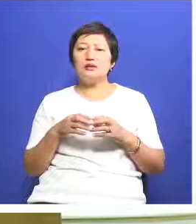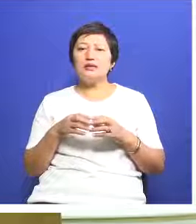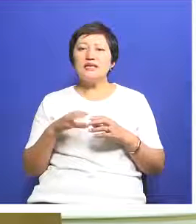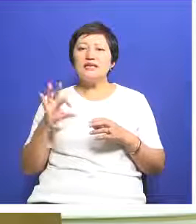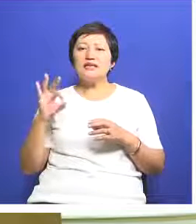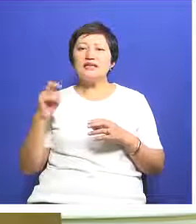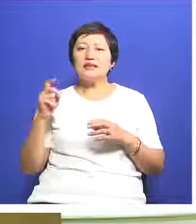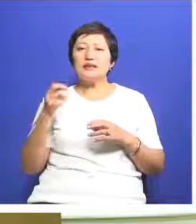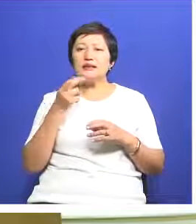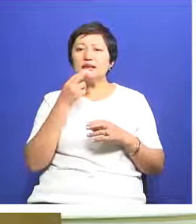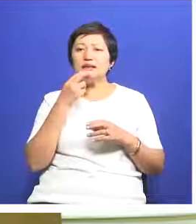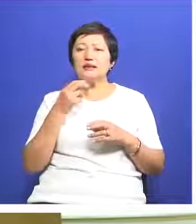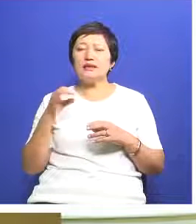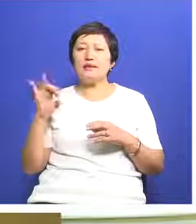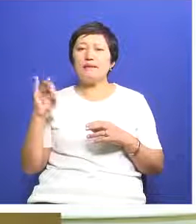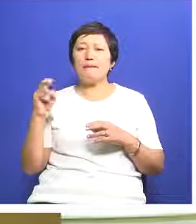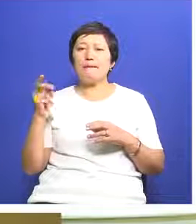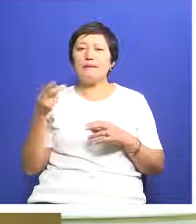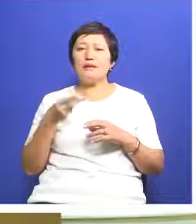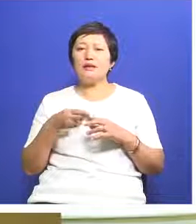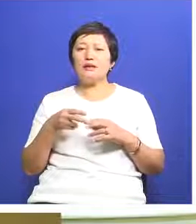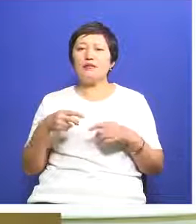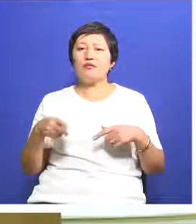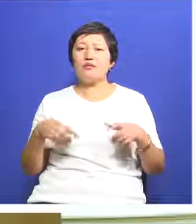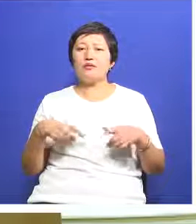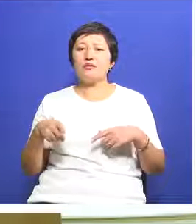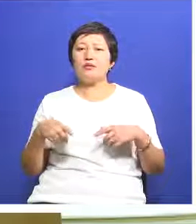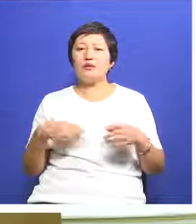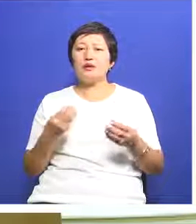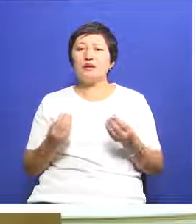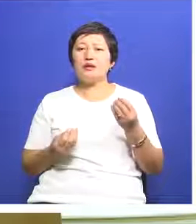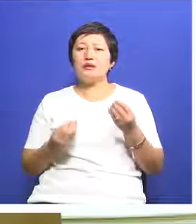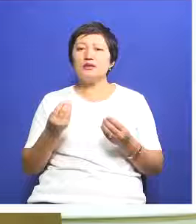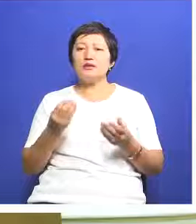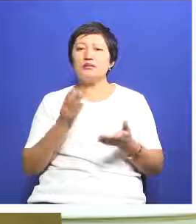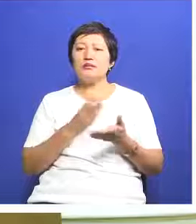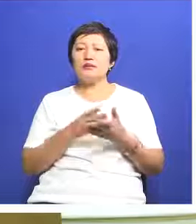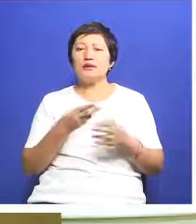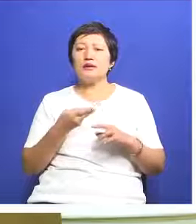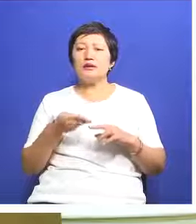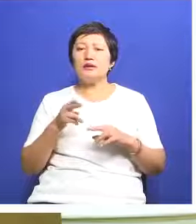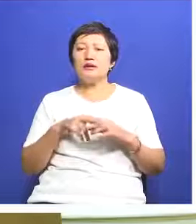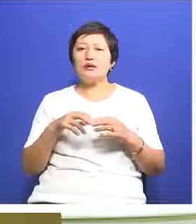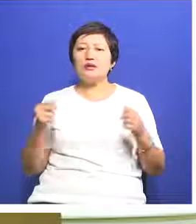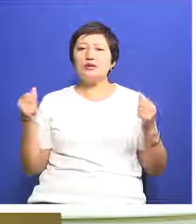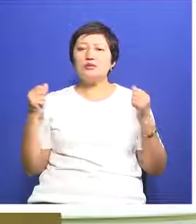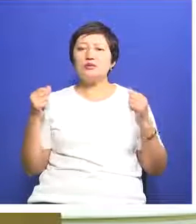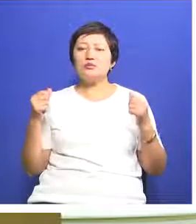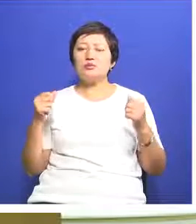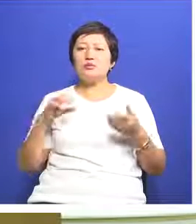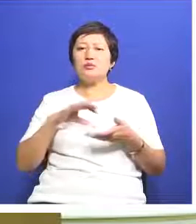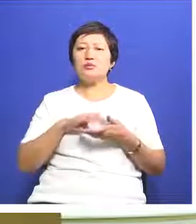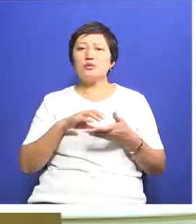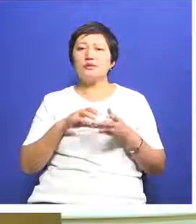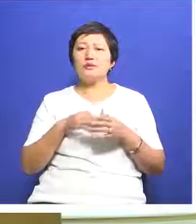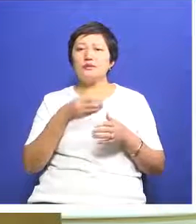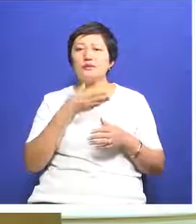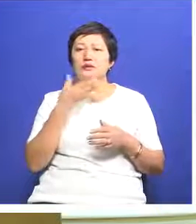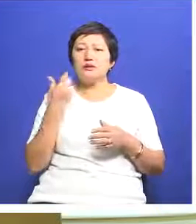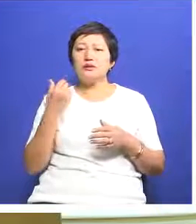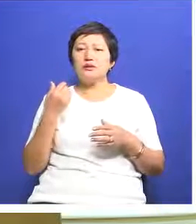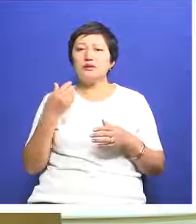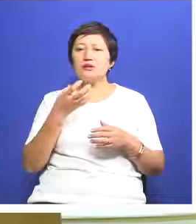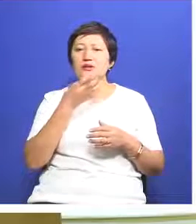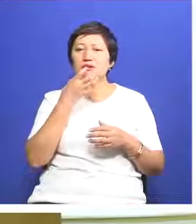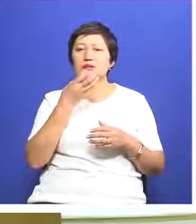сыртында кішкентай мини футбольный алаңша бар ал жаңа спорт комплексін салуға